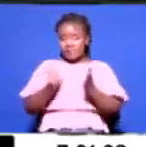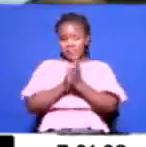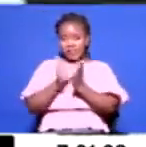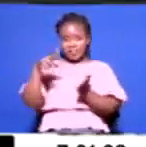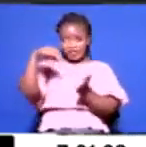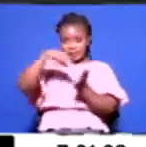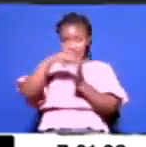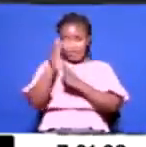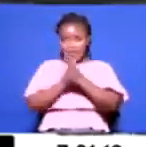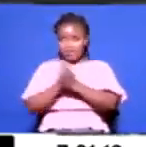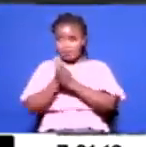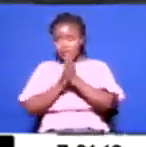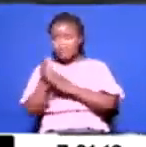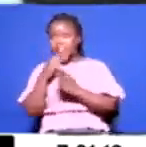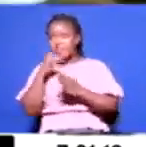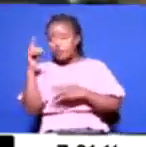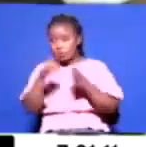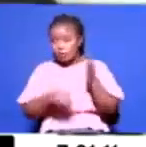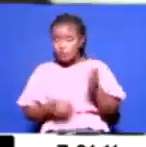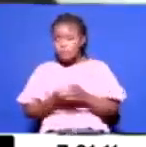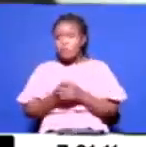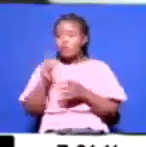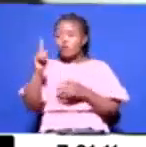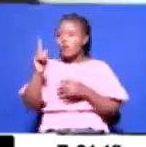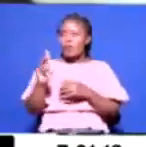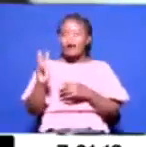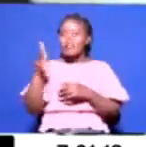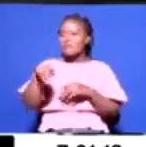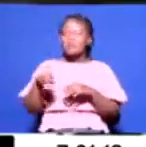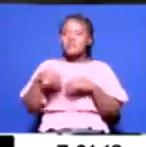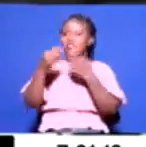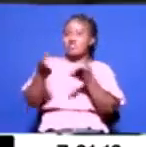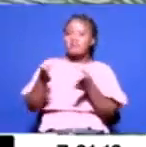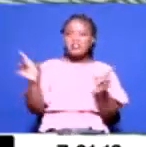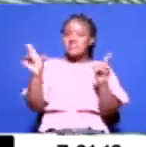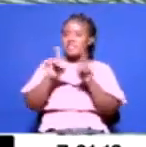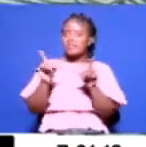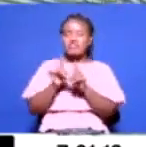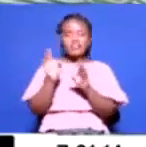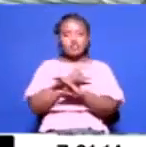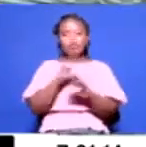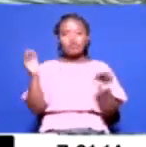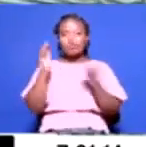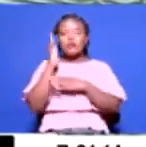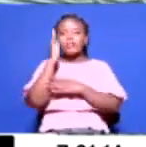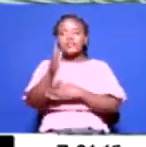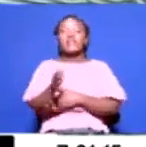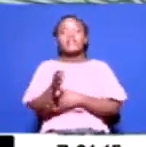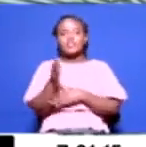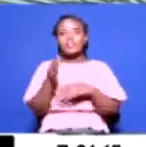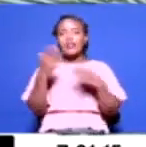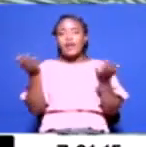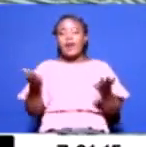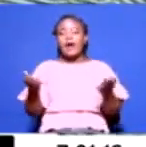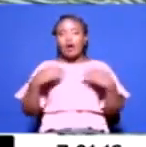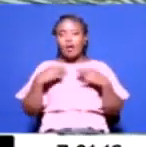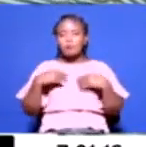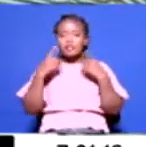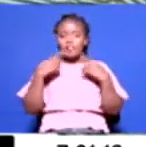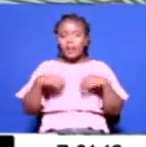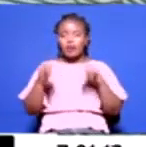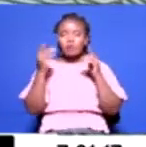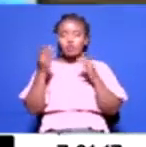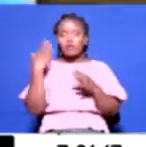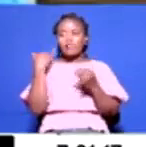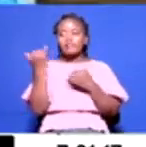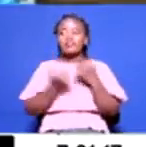mbunge wa Kisauni Alimbogo hajakabidhiwa tiketi ya uteuzi wa moja kwa moja jinsi alivyodai siku ya Jumamosi, na